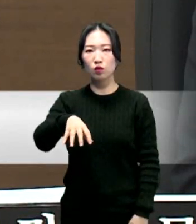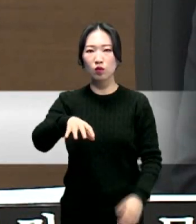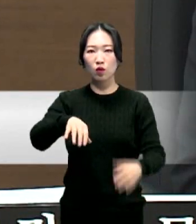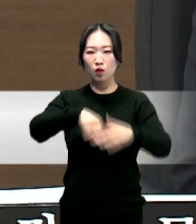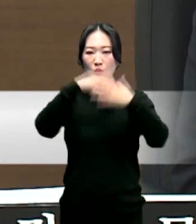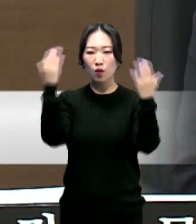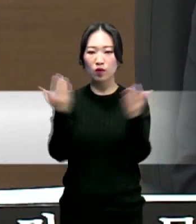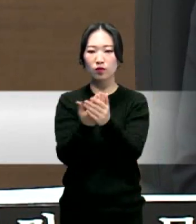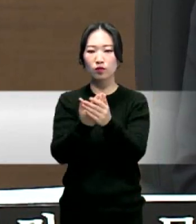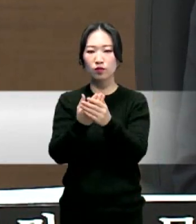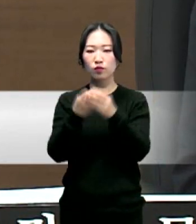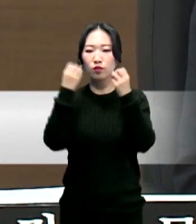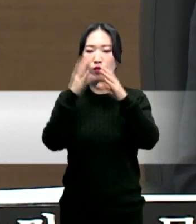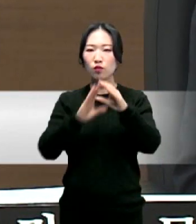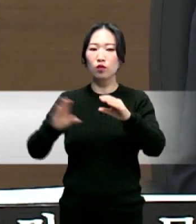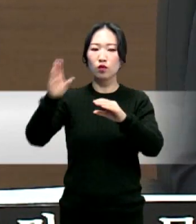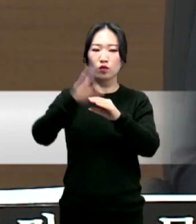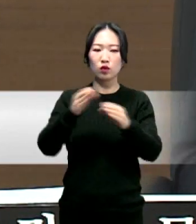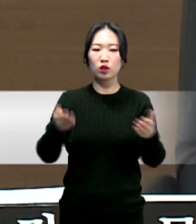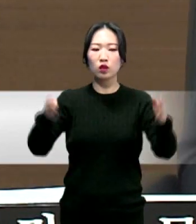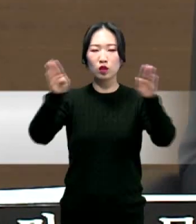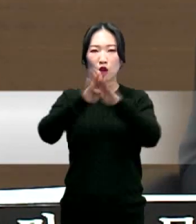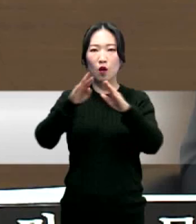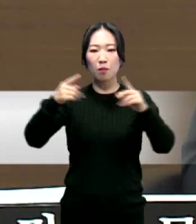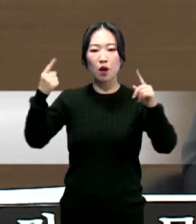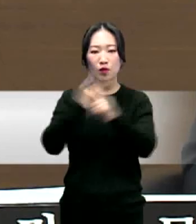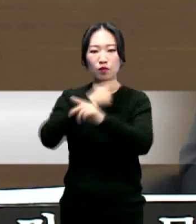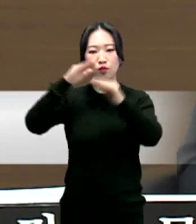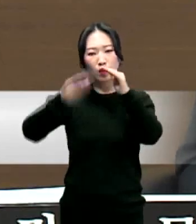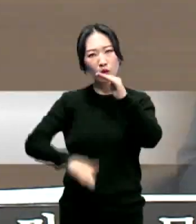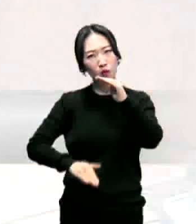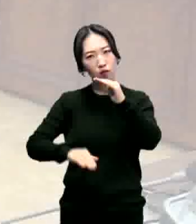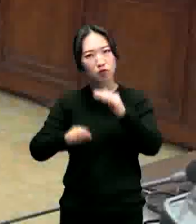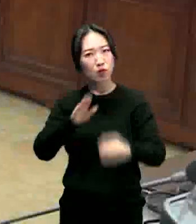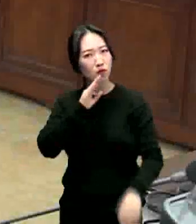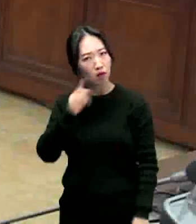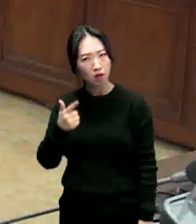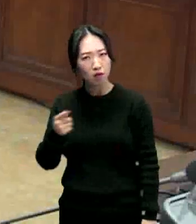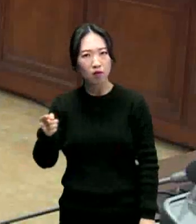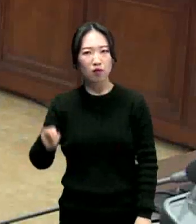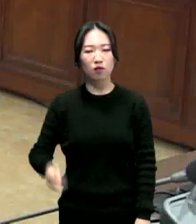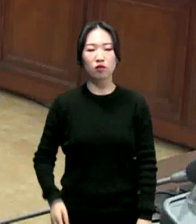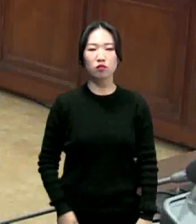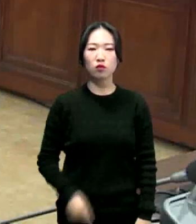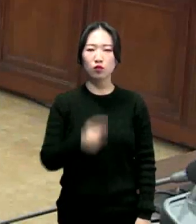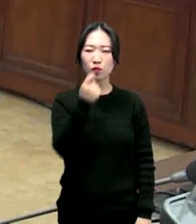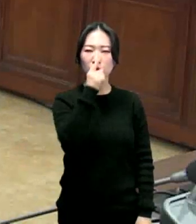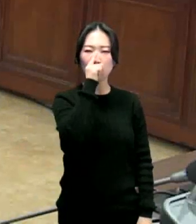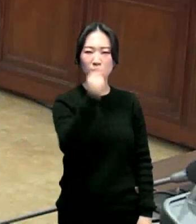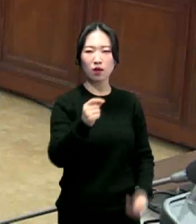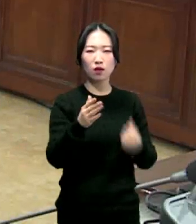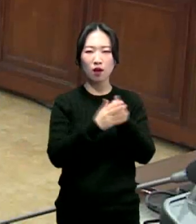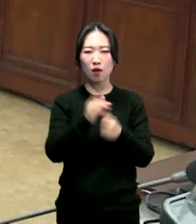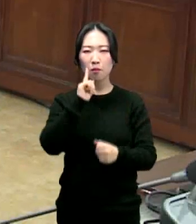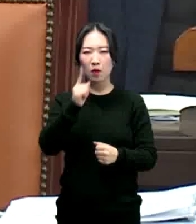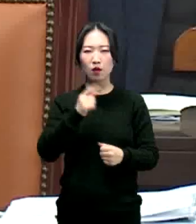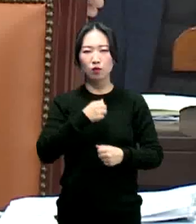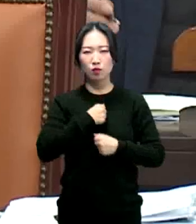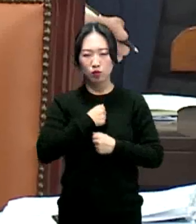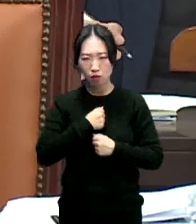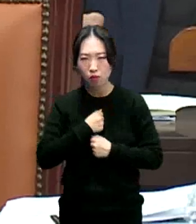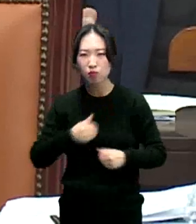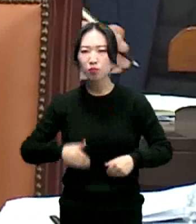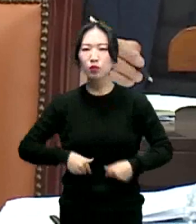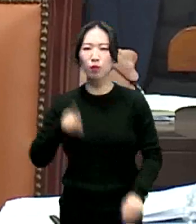개축을 하고 시설을 바꾸겠다는 그 내용이 그렇게 바람직한 게 아니에요. 민감한 사안인 만큼 발언에 신중을 기해야